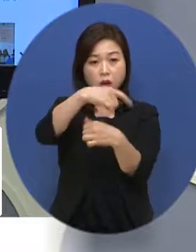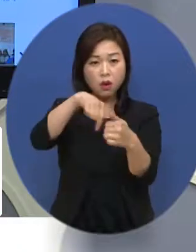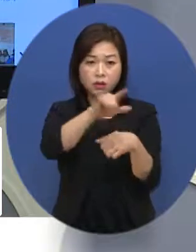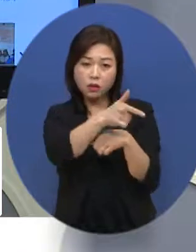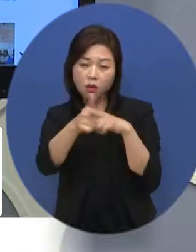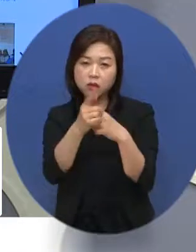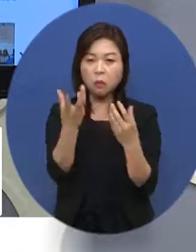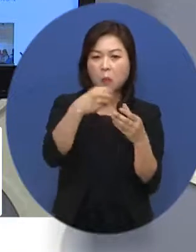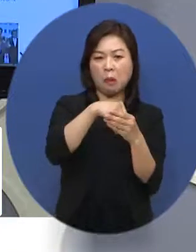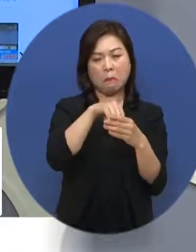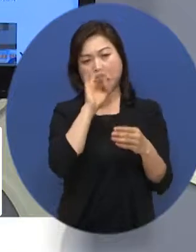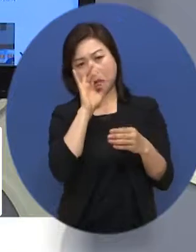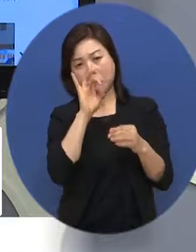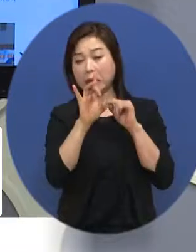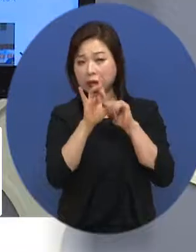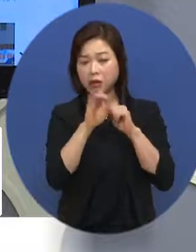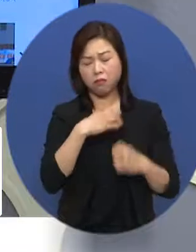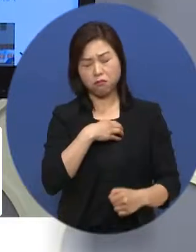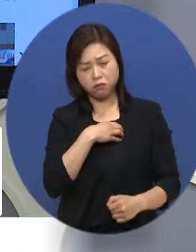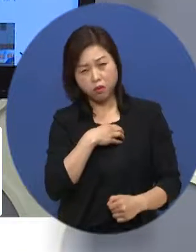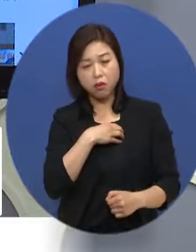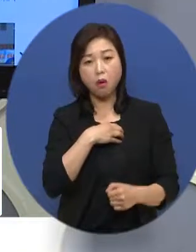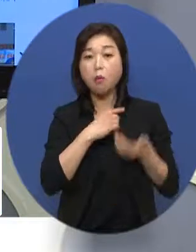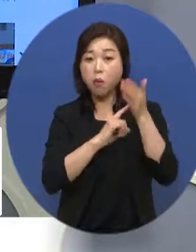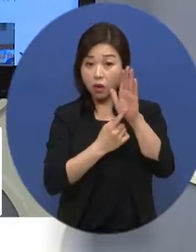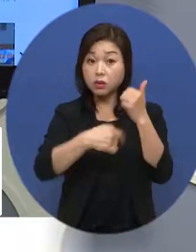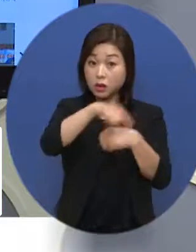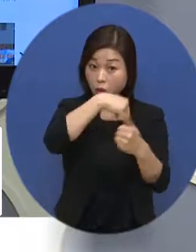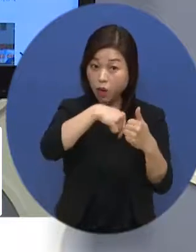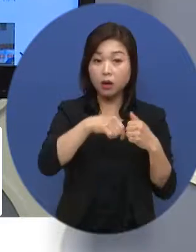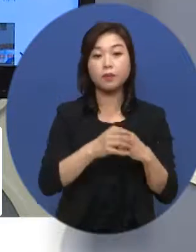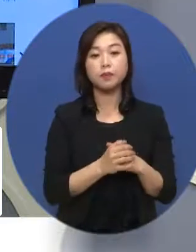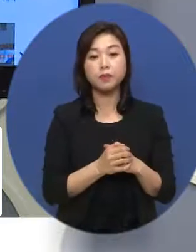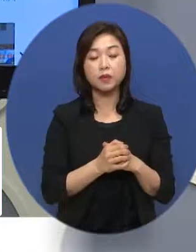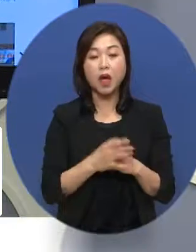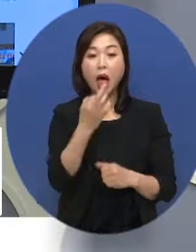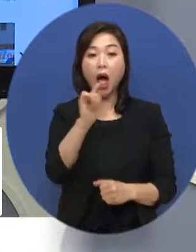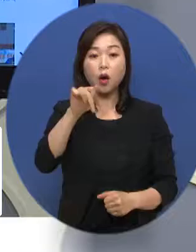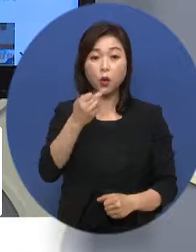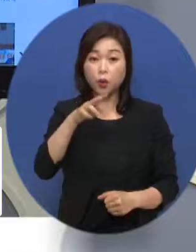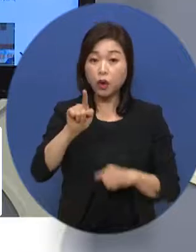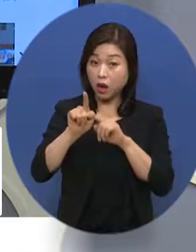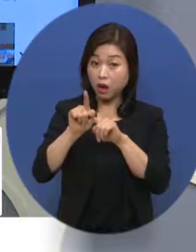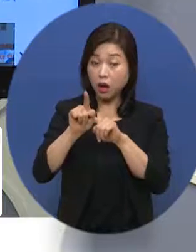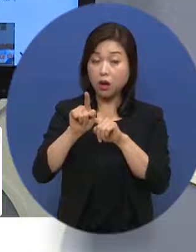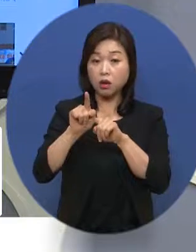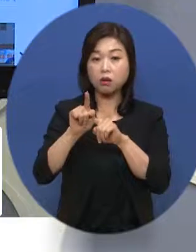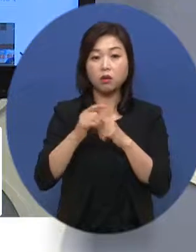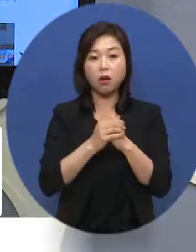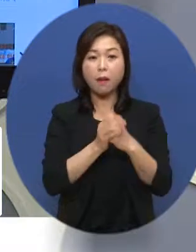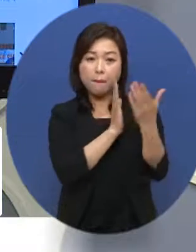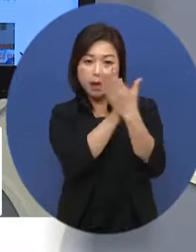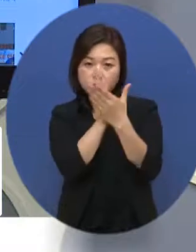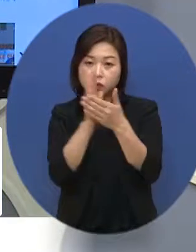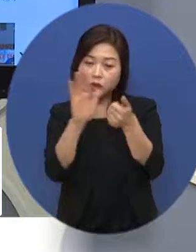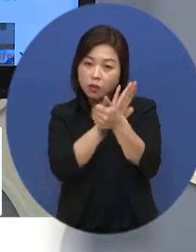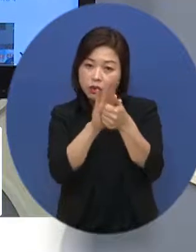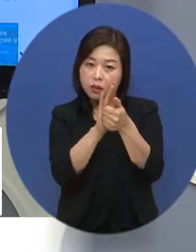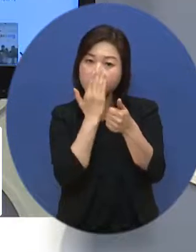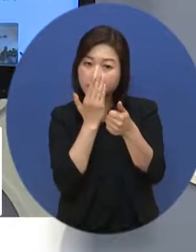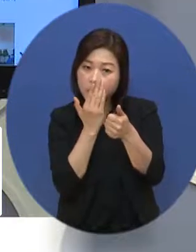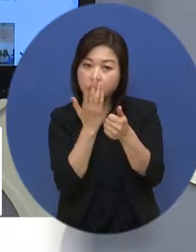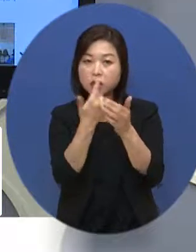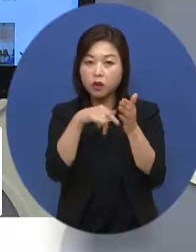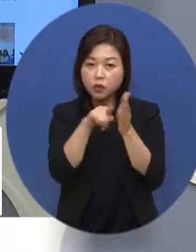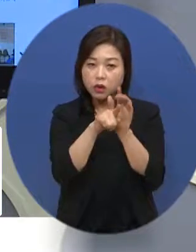담아내지 못하고 있다 며 염료를 표하는 상황 이에 장애인 아고라에서 맞춤형 서비스 도입을 위해 어떠한 욕구와